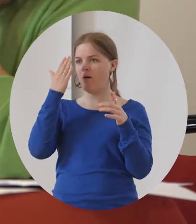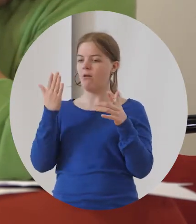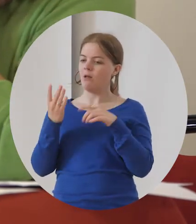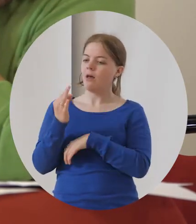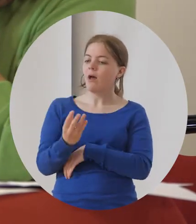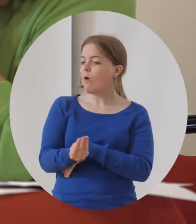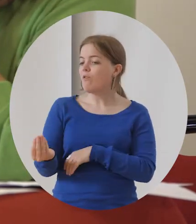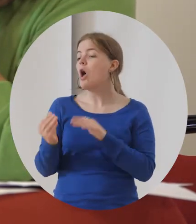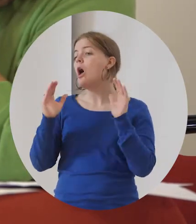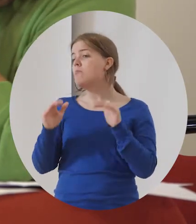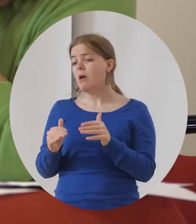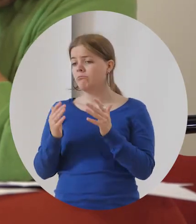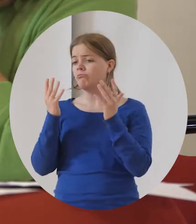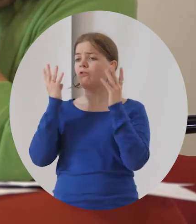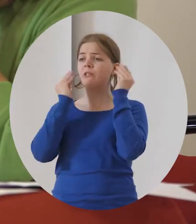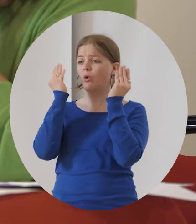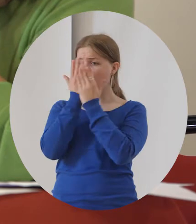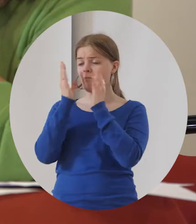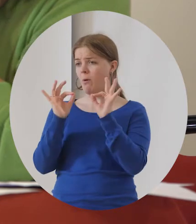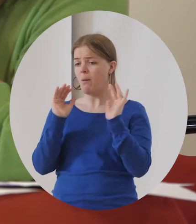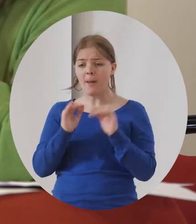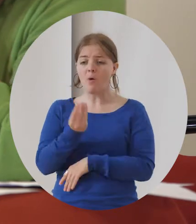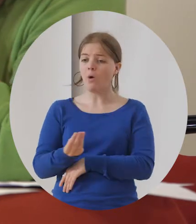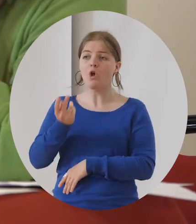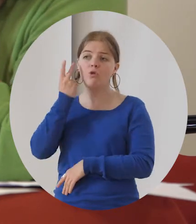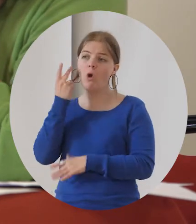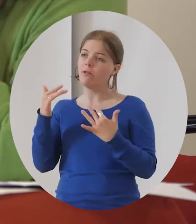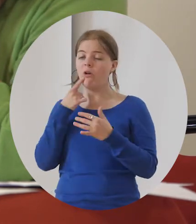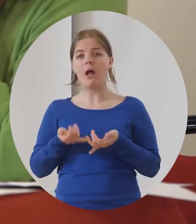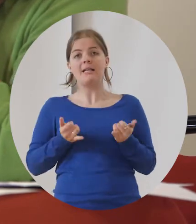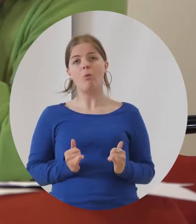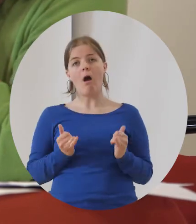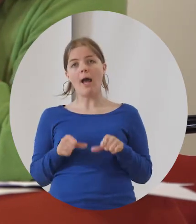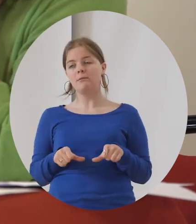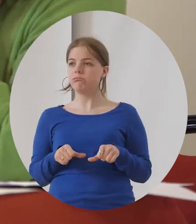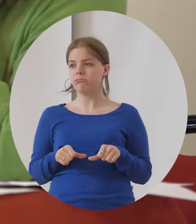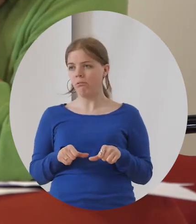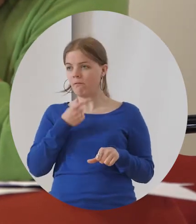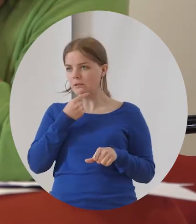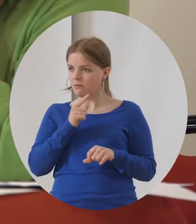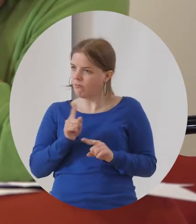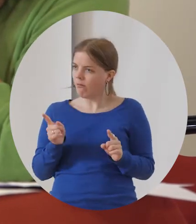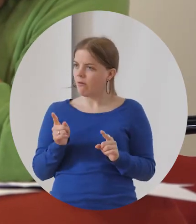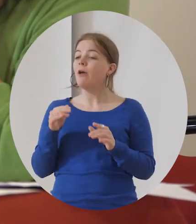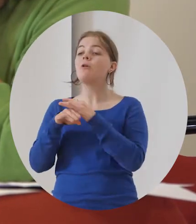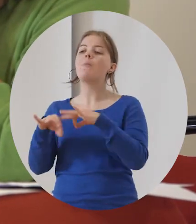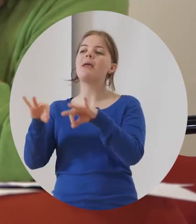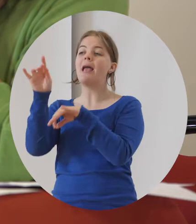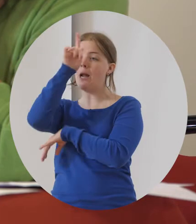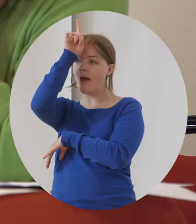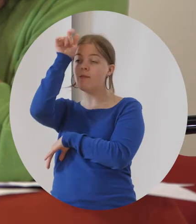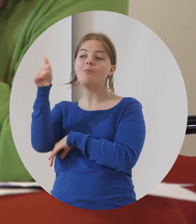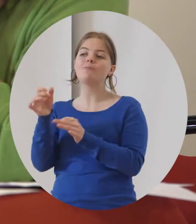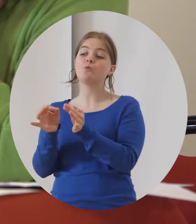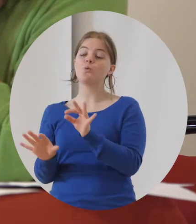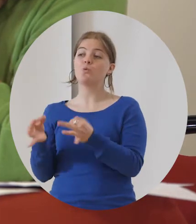les enfants qui n'ont pas de trou vestibulaire, qui sont tendants, le fait de rester assis n'est pas toujours facile. En Allemagne, ils ont trouvé une solution. Ils ont fabriqué